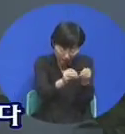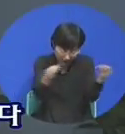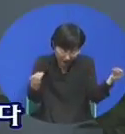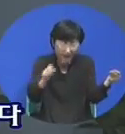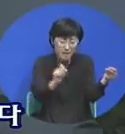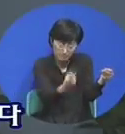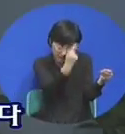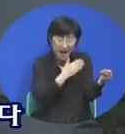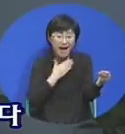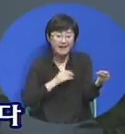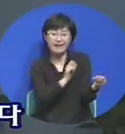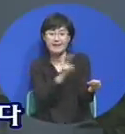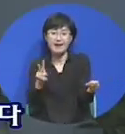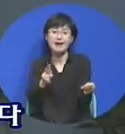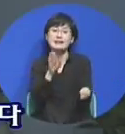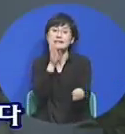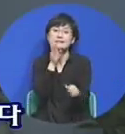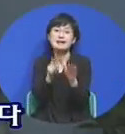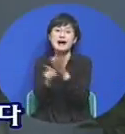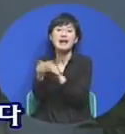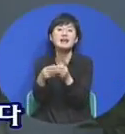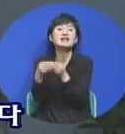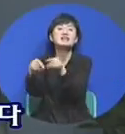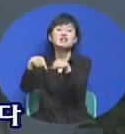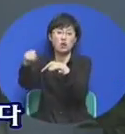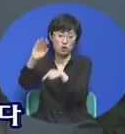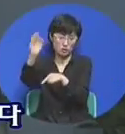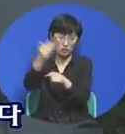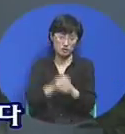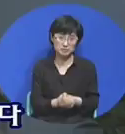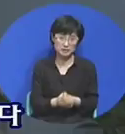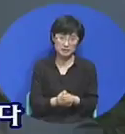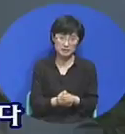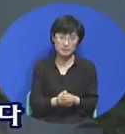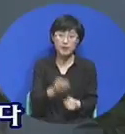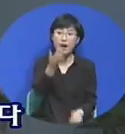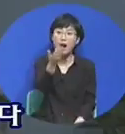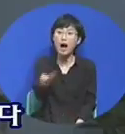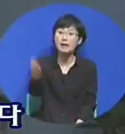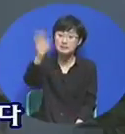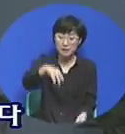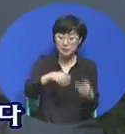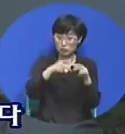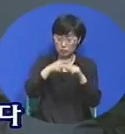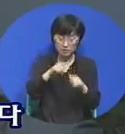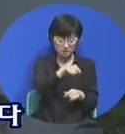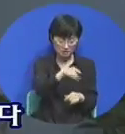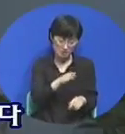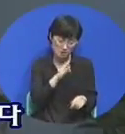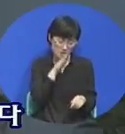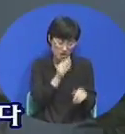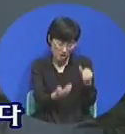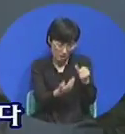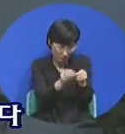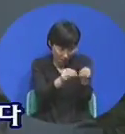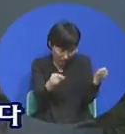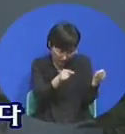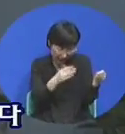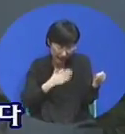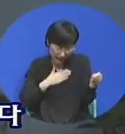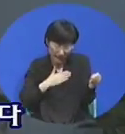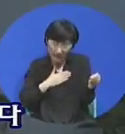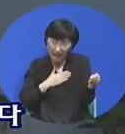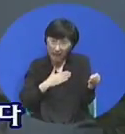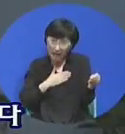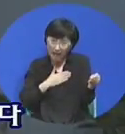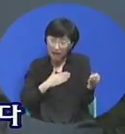just a realist, you must see the facts, the truth instead. 사실만 알면 지도자가 될 수 없어요. But if you only see the facts alone, you cannot stand as a true